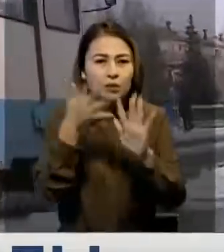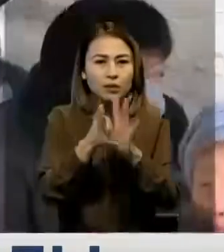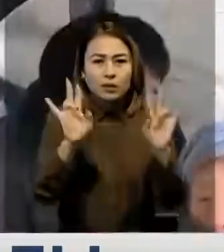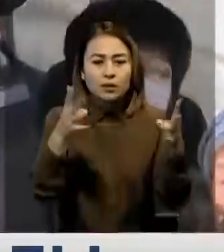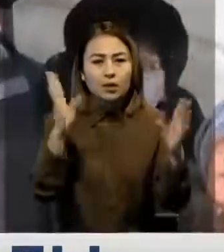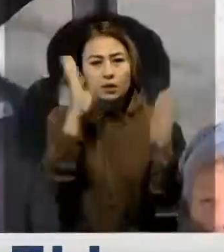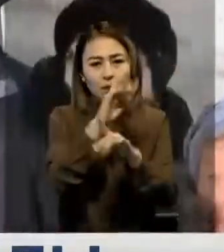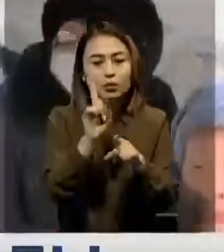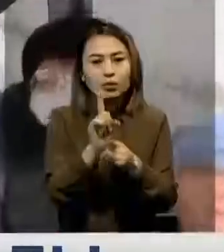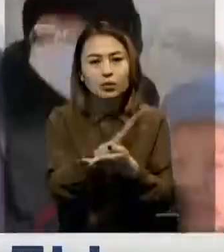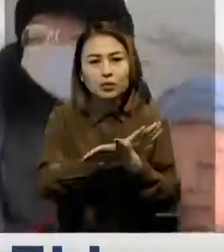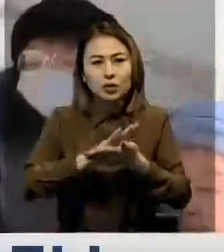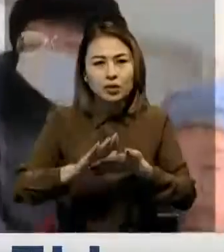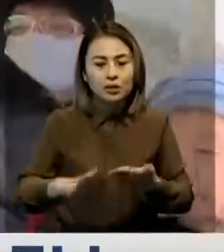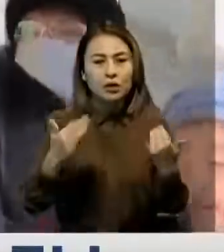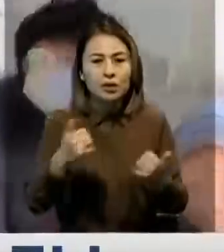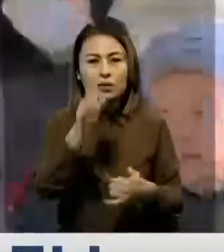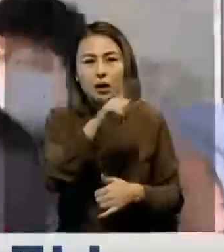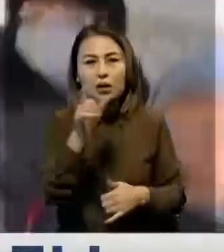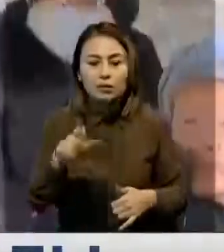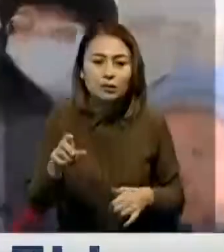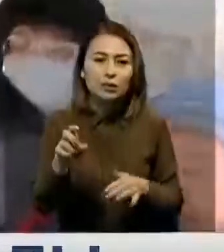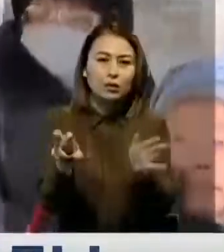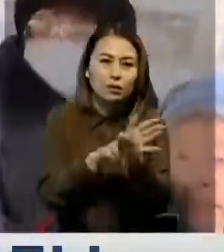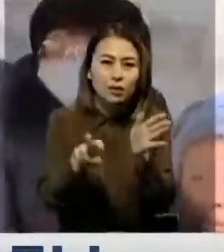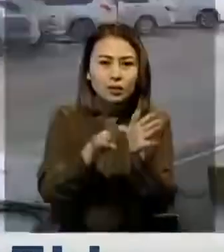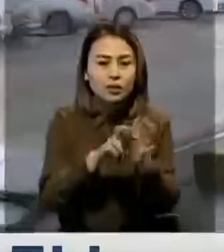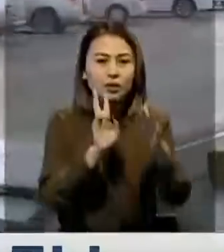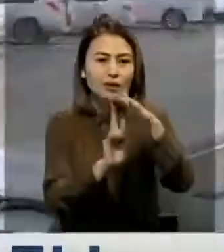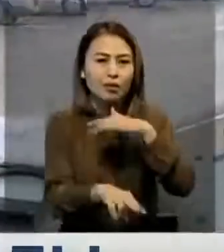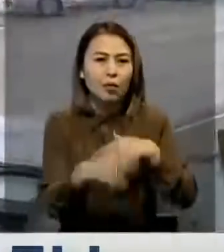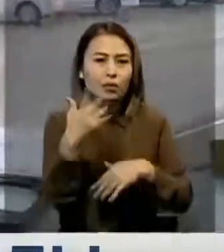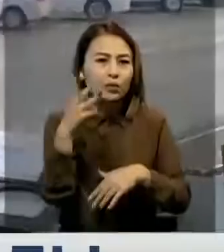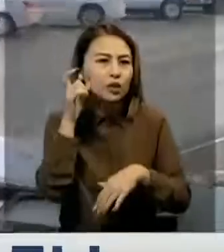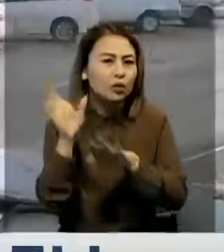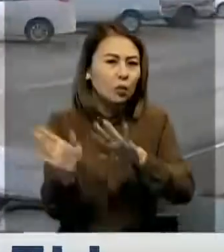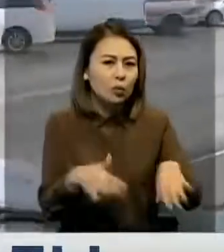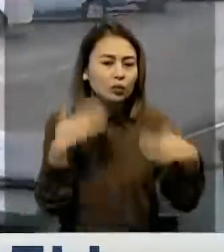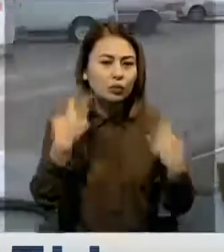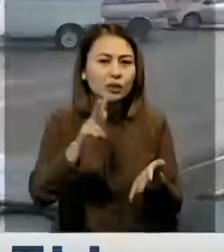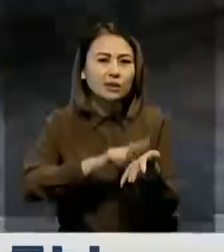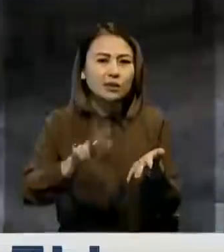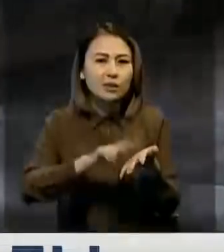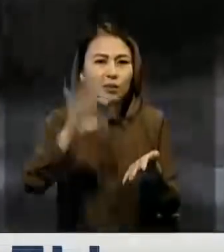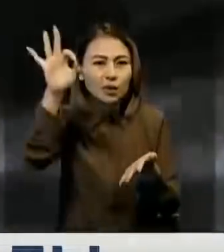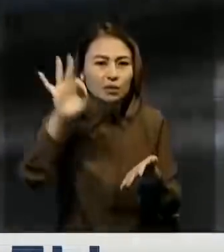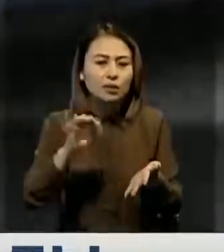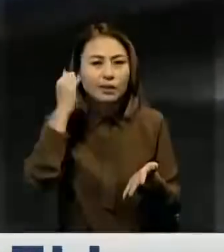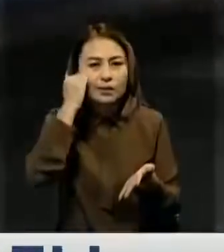экологиялық тұрғыда да пайдалы. Бірақ қазір жолаушы тасымалдап жүрген трамвайларға 35 жыл болған, 80% ескірген.